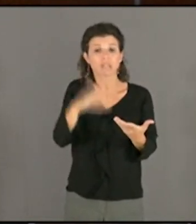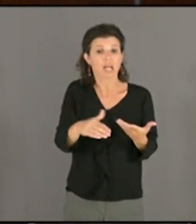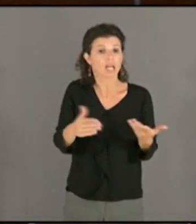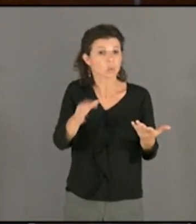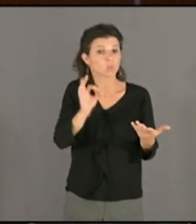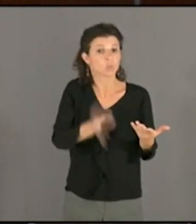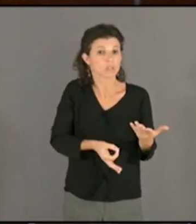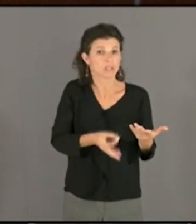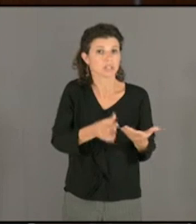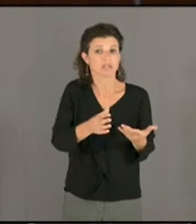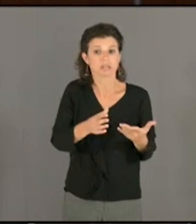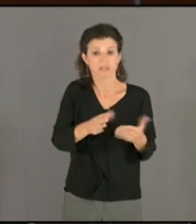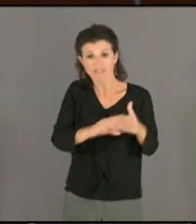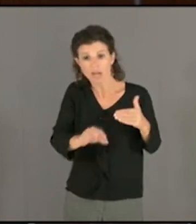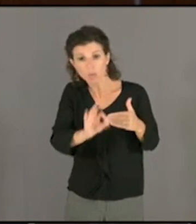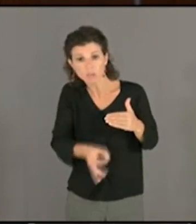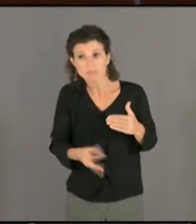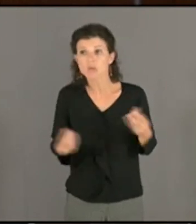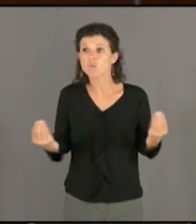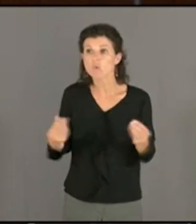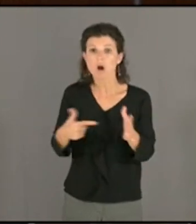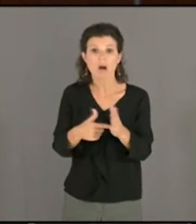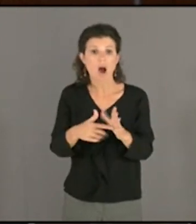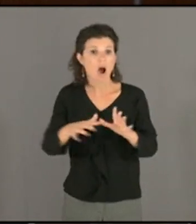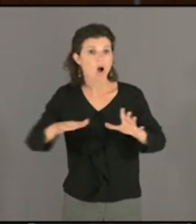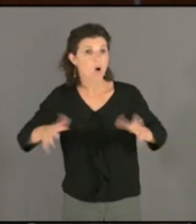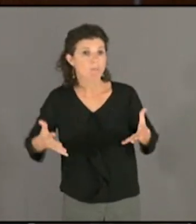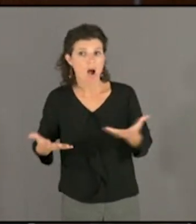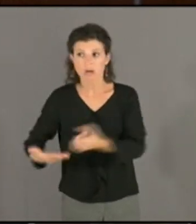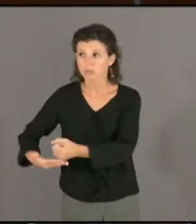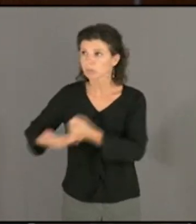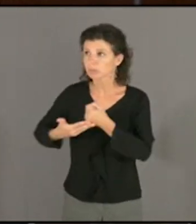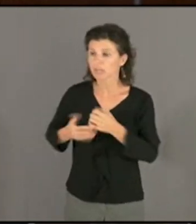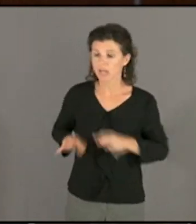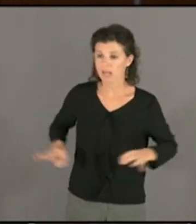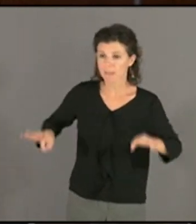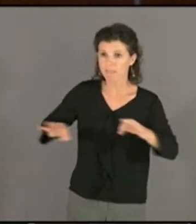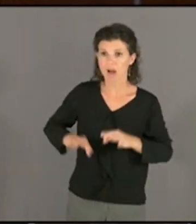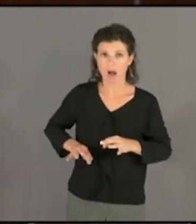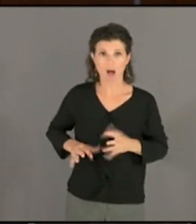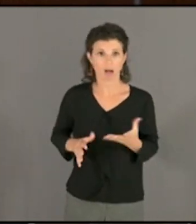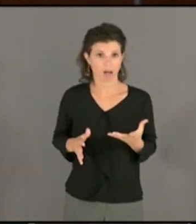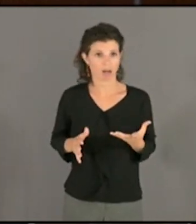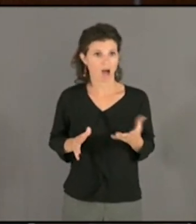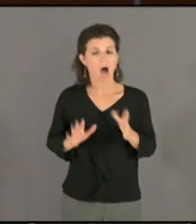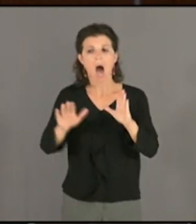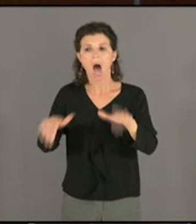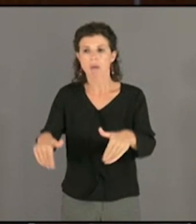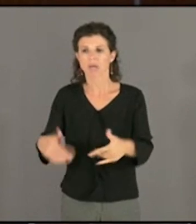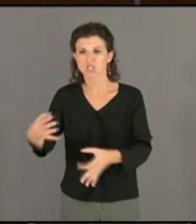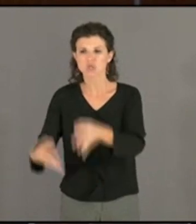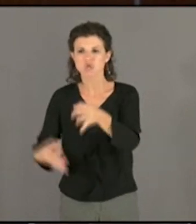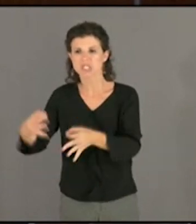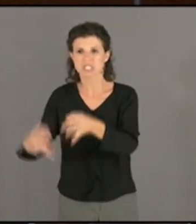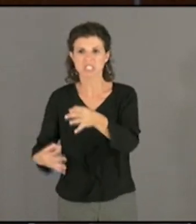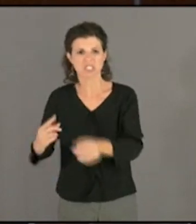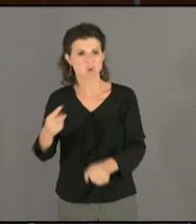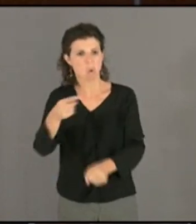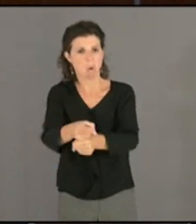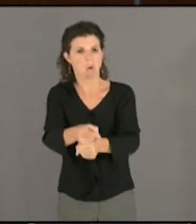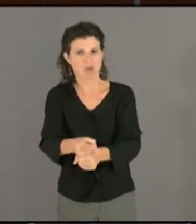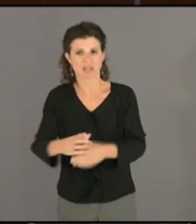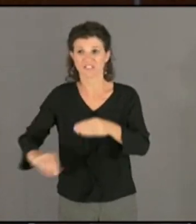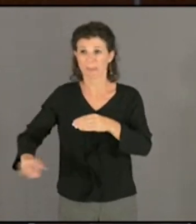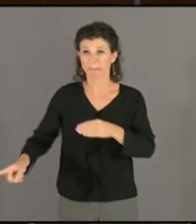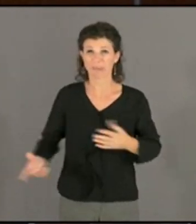soutenue. Et quand elle fait son travail, elle le fait, c'est la justice qui est injuste, soit qui ne va pas condamner, soit qui n'a pas les